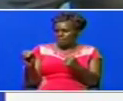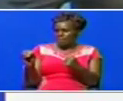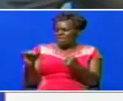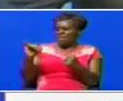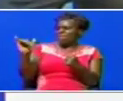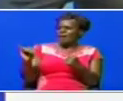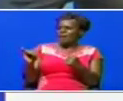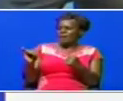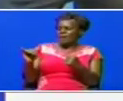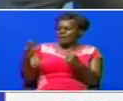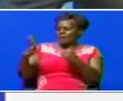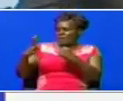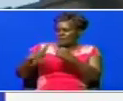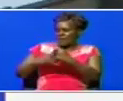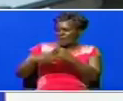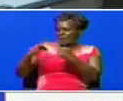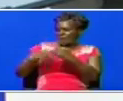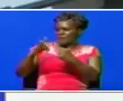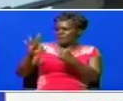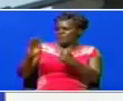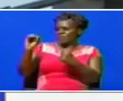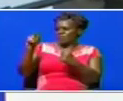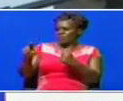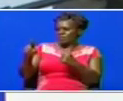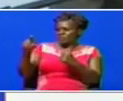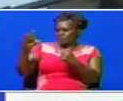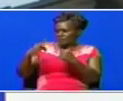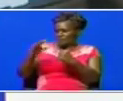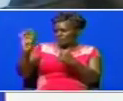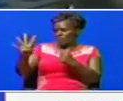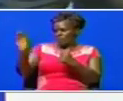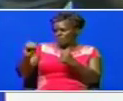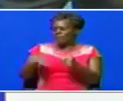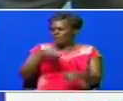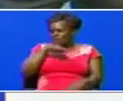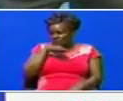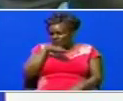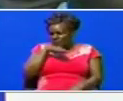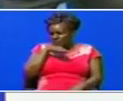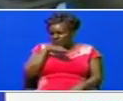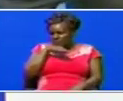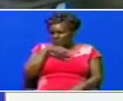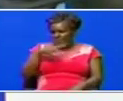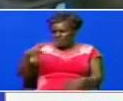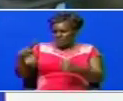Joseph Nyaga, 983, 0.48%. Raila Odinga,